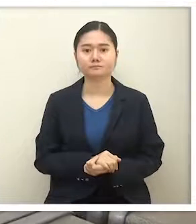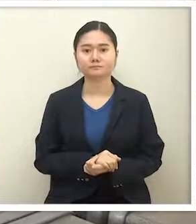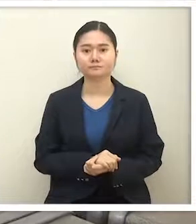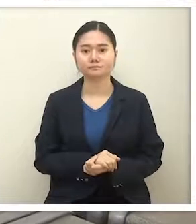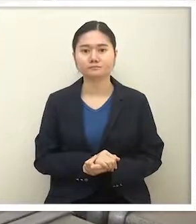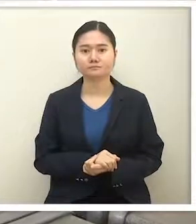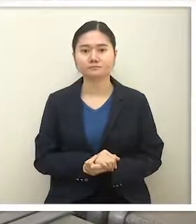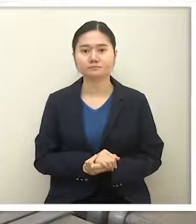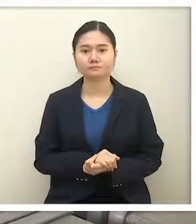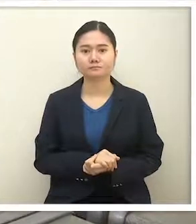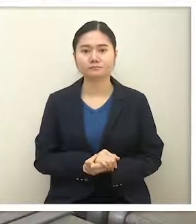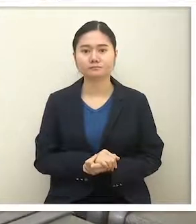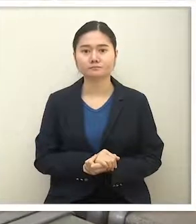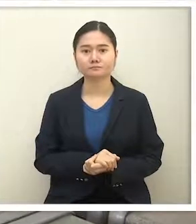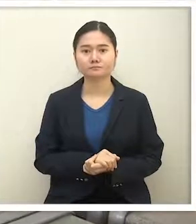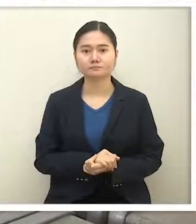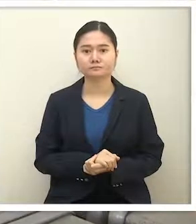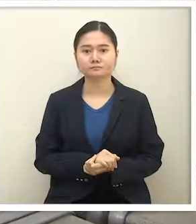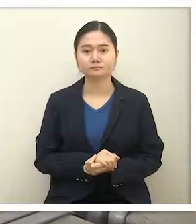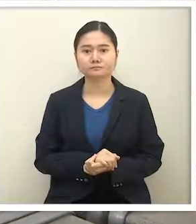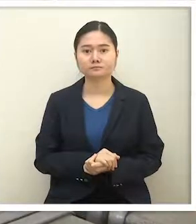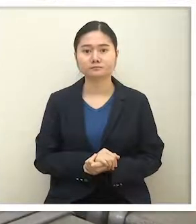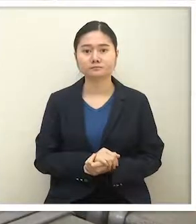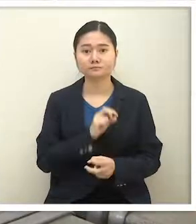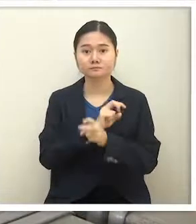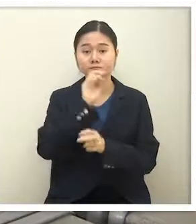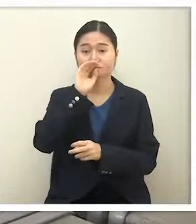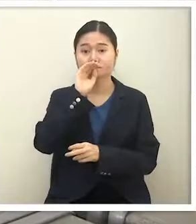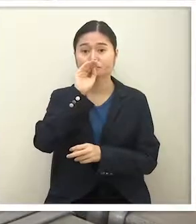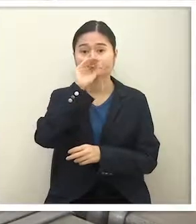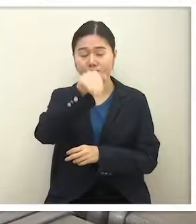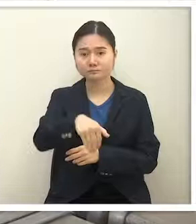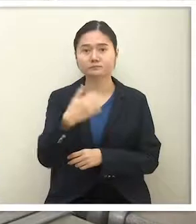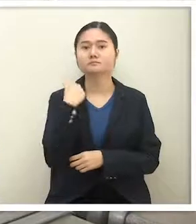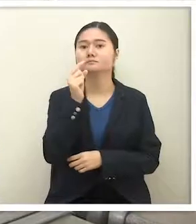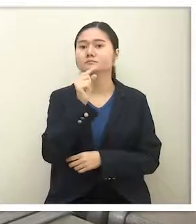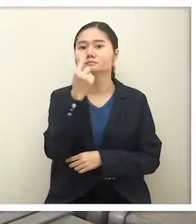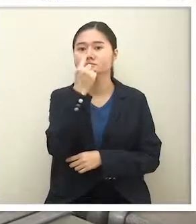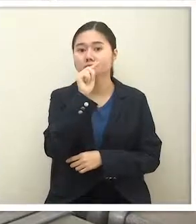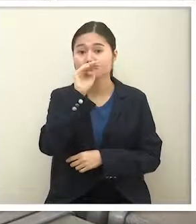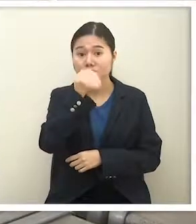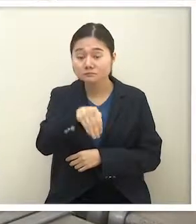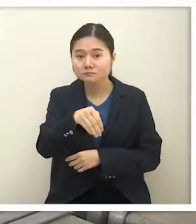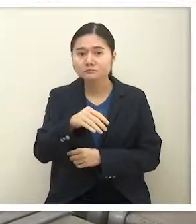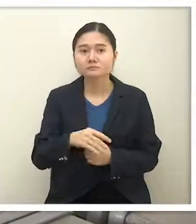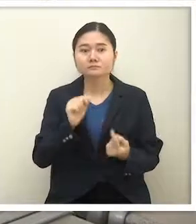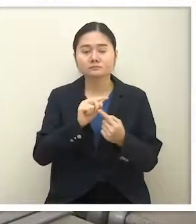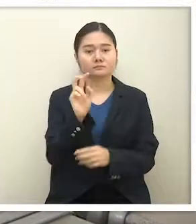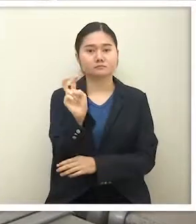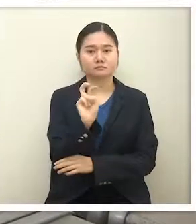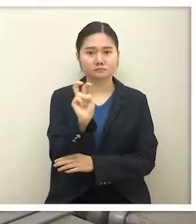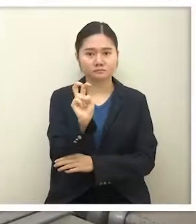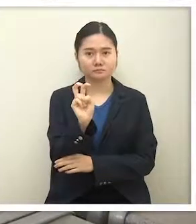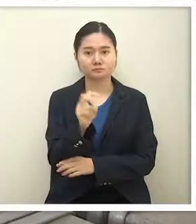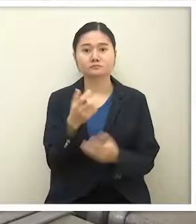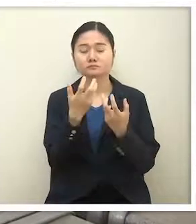นะกระดูกเนี่ยช้างมันมีงวงนะหรือกระดูกจะใส่กับงู